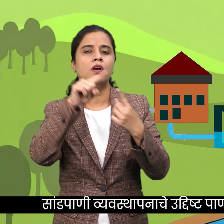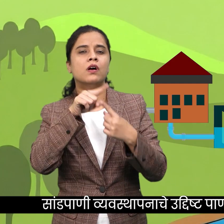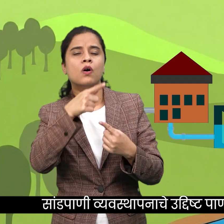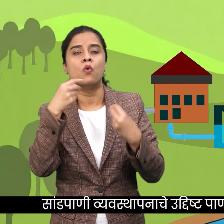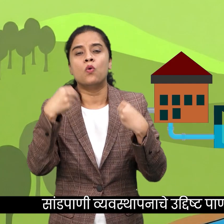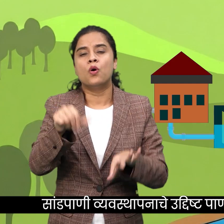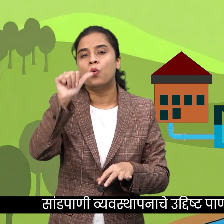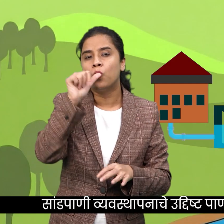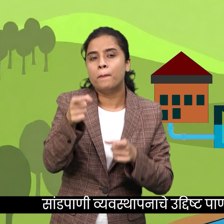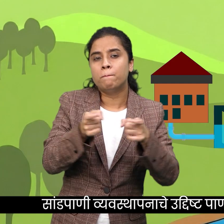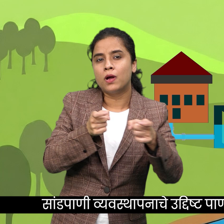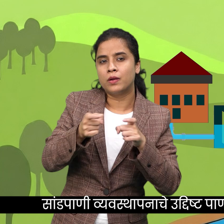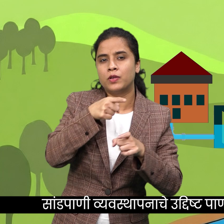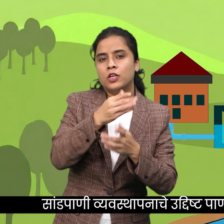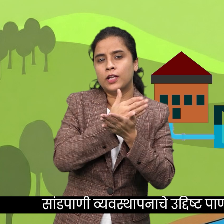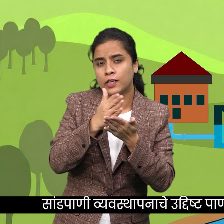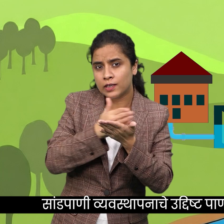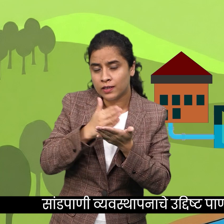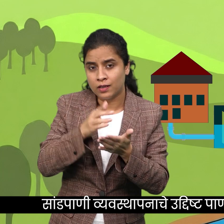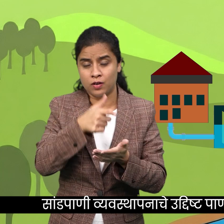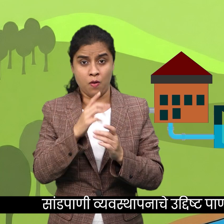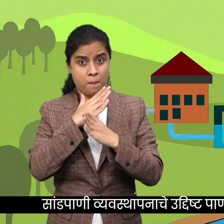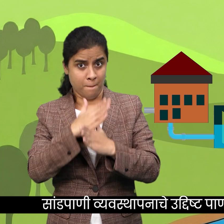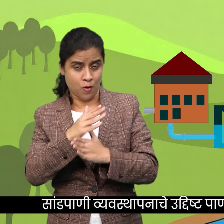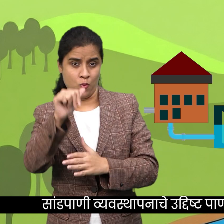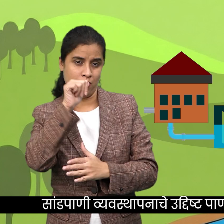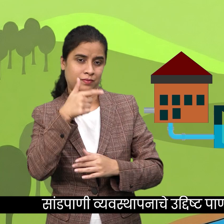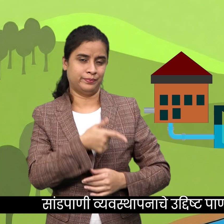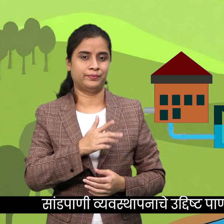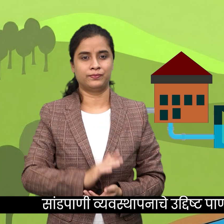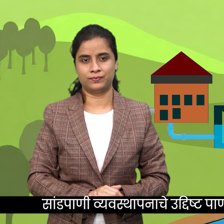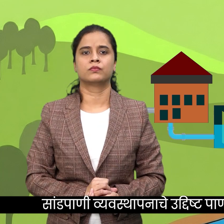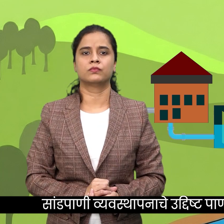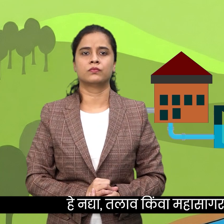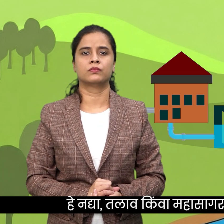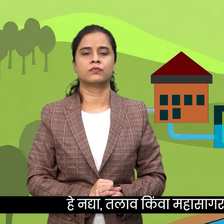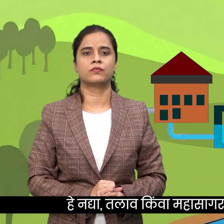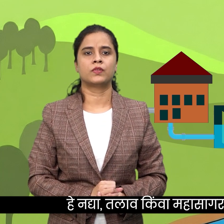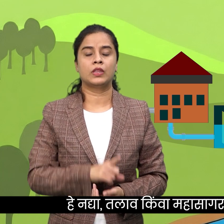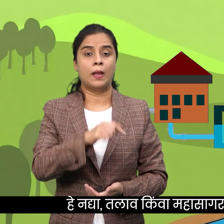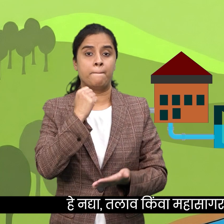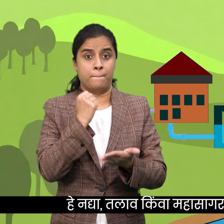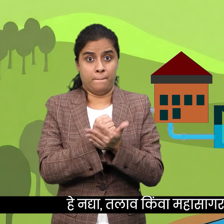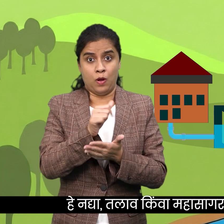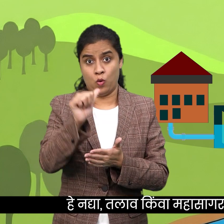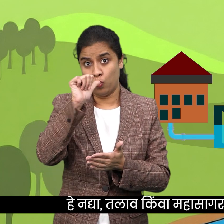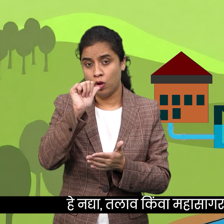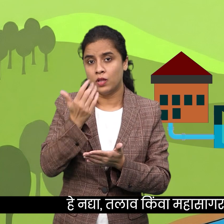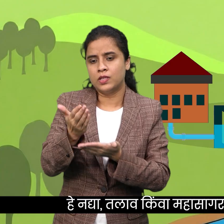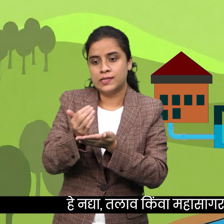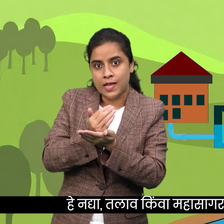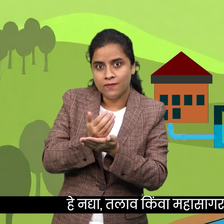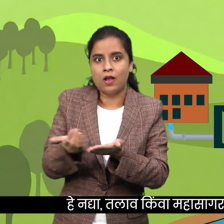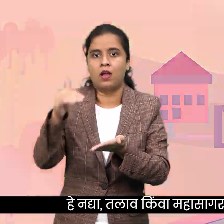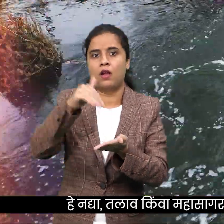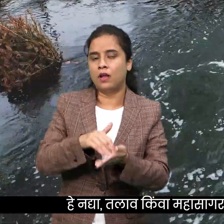सांडपाणी व्यवस्थापनाचे उद्दिष्ट पाणी स्वच्छ करणे आणि त्याचे संरक्षण करणे आहे. हे नद्या, तलाव किंवा महासागरात